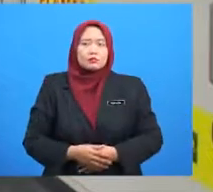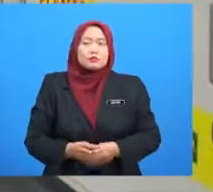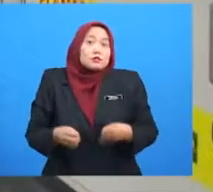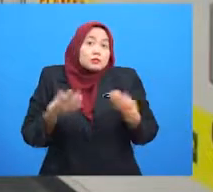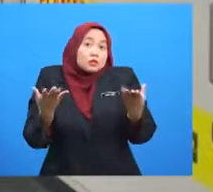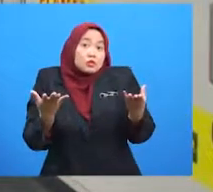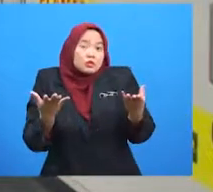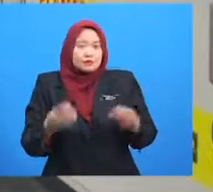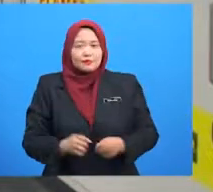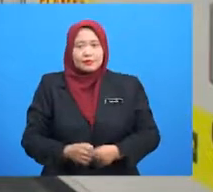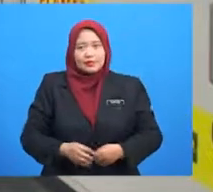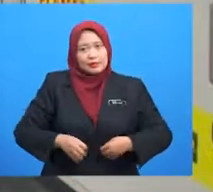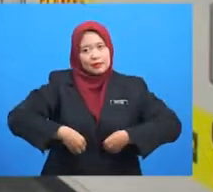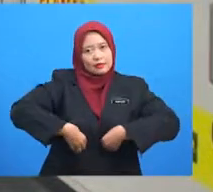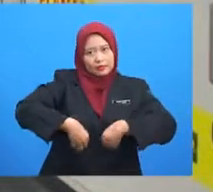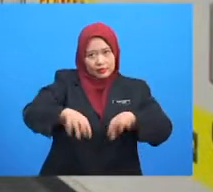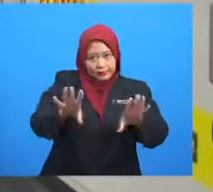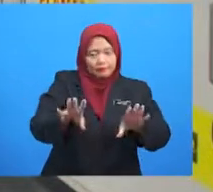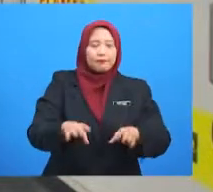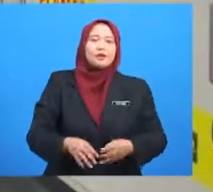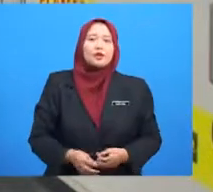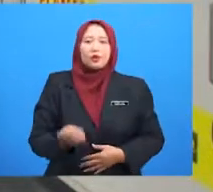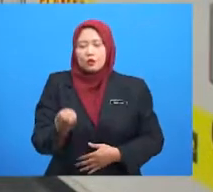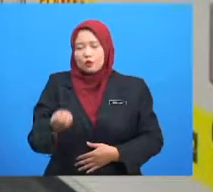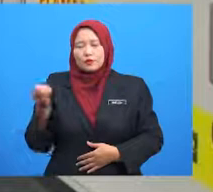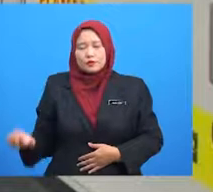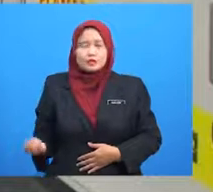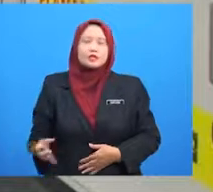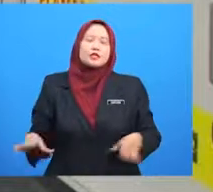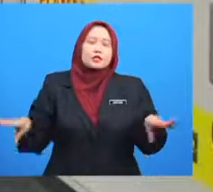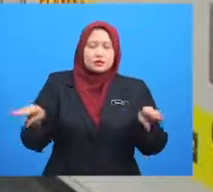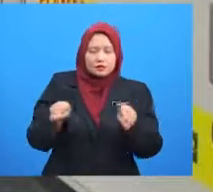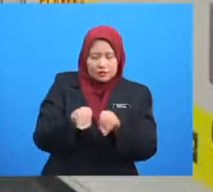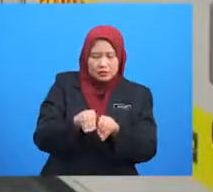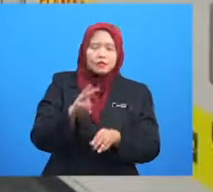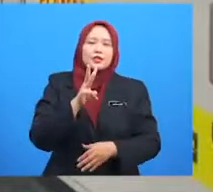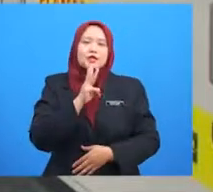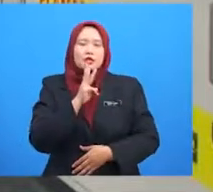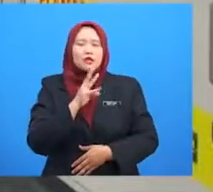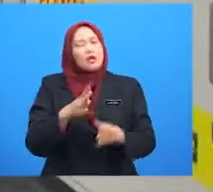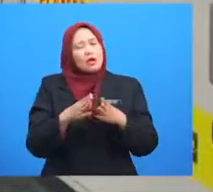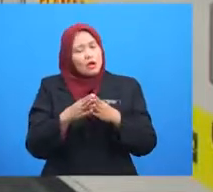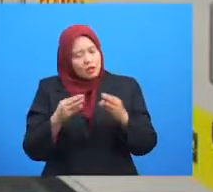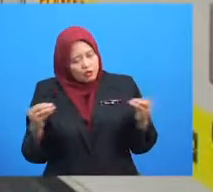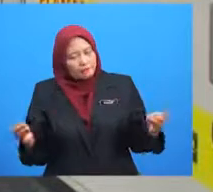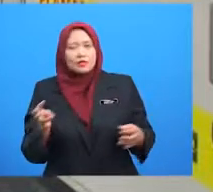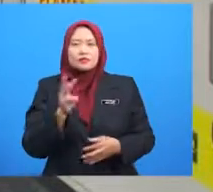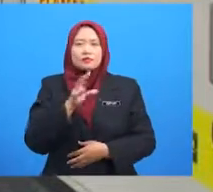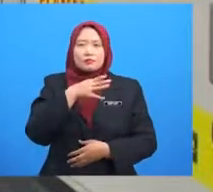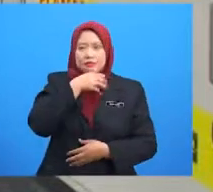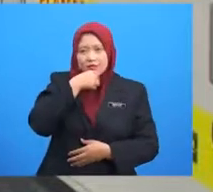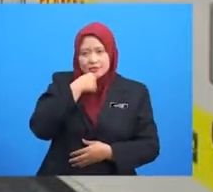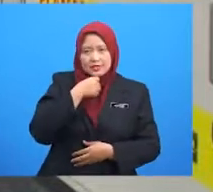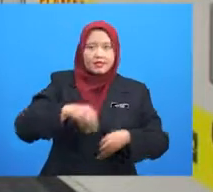objek yang menyerap air. Aduh, habislah basah karpet ibu Arash. Ha,